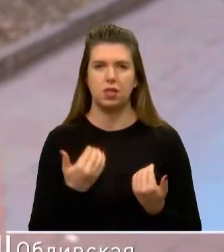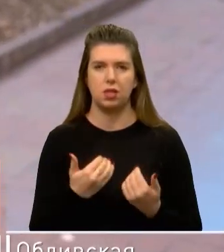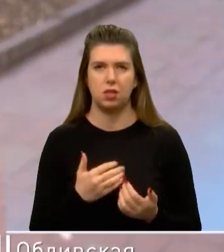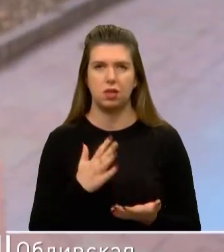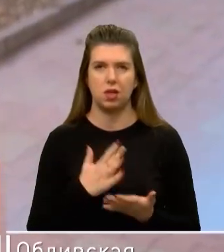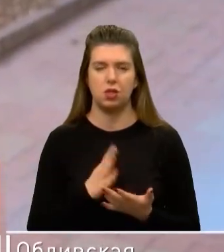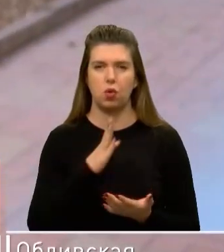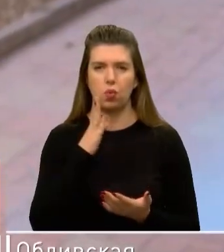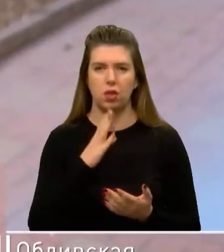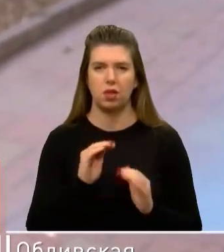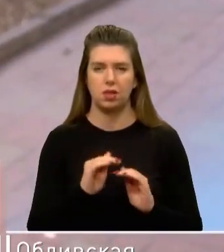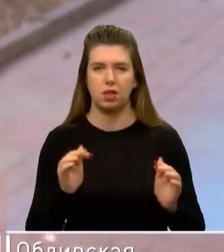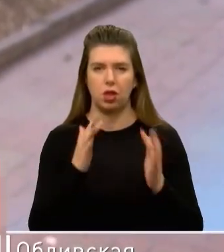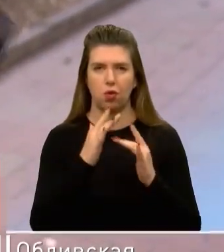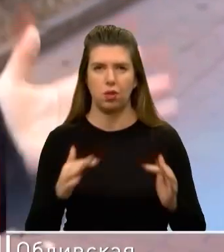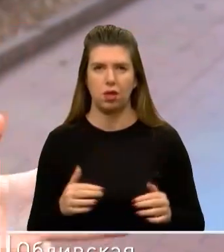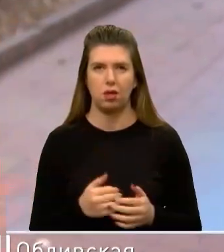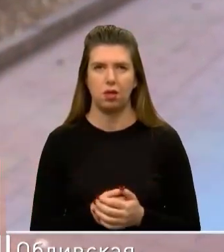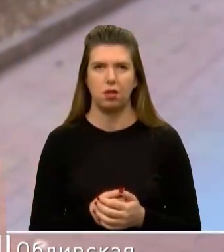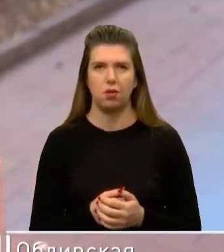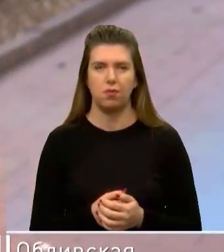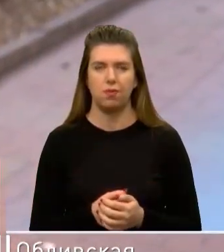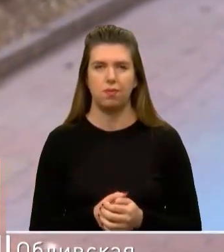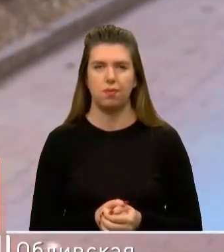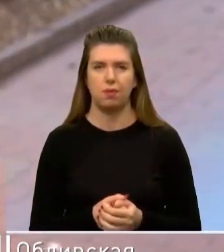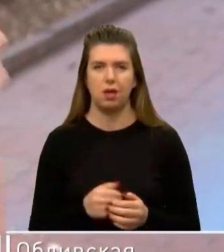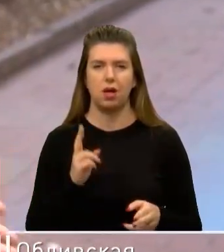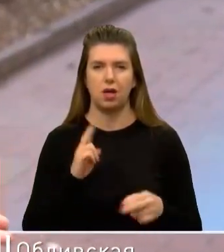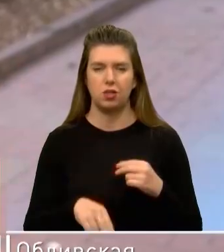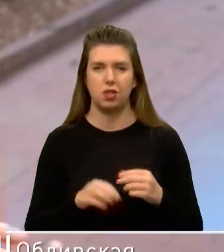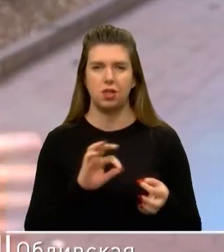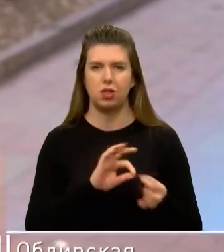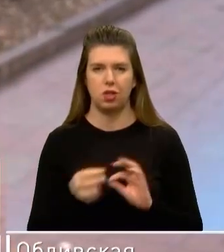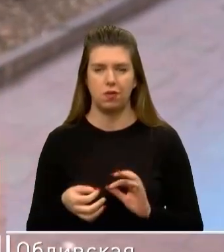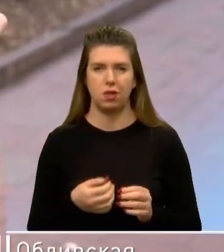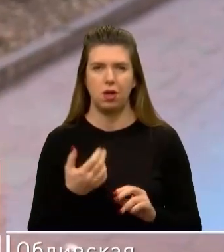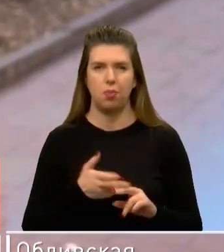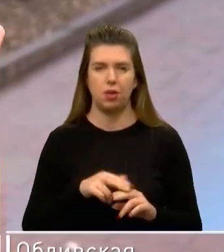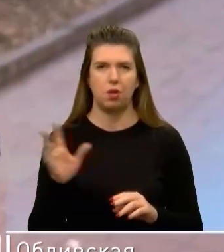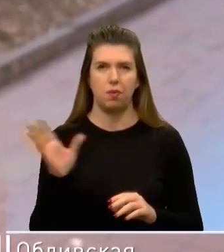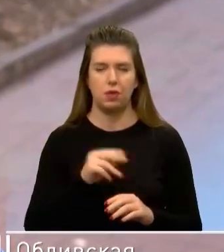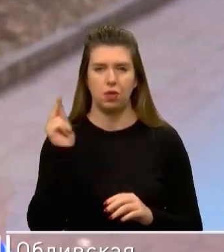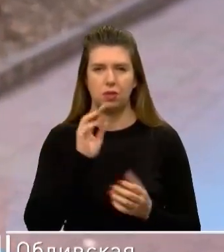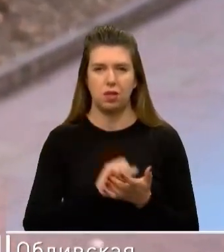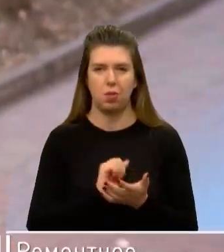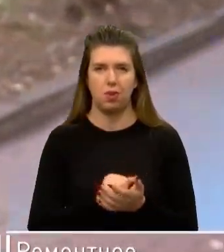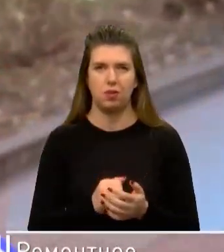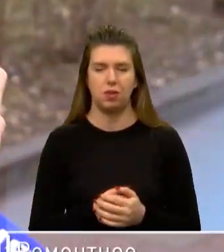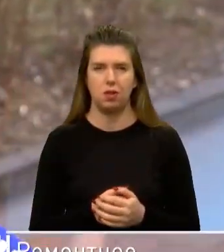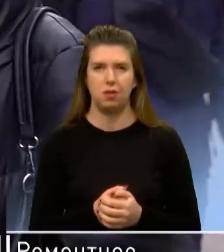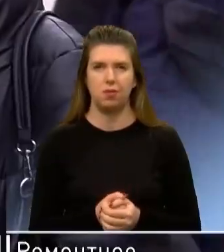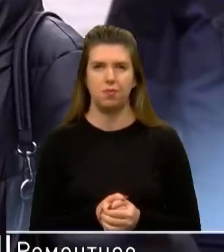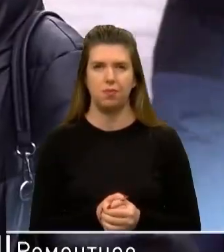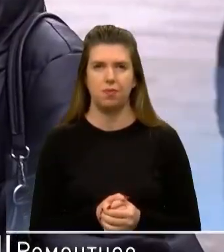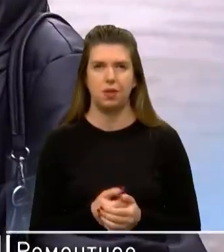происходят утренники детские ёлки это вот просто и окончание четверти поэтому мы все в уроках это вот у нас девиз последних